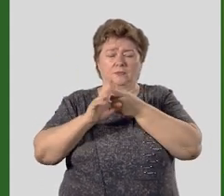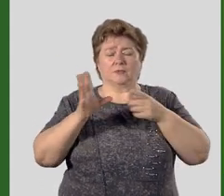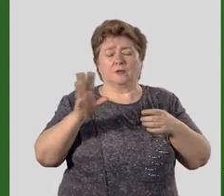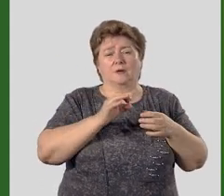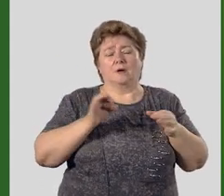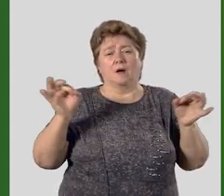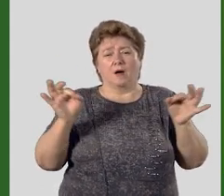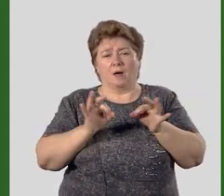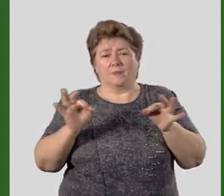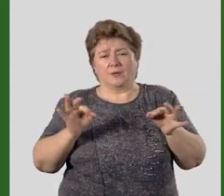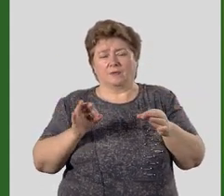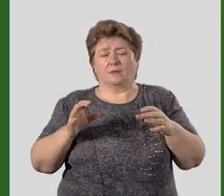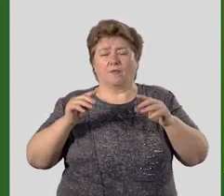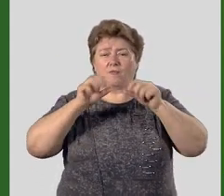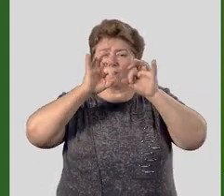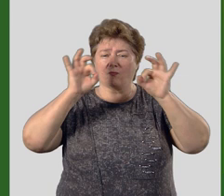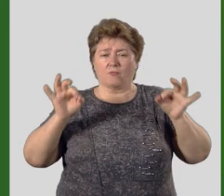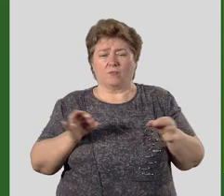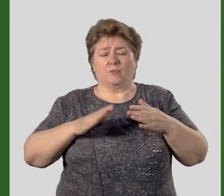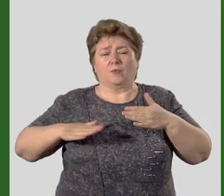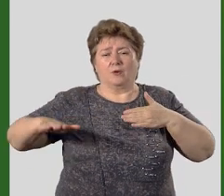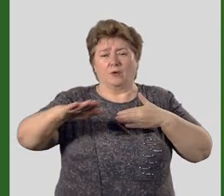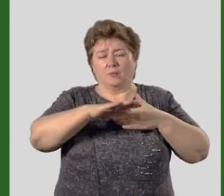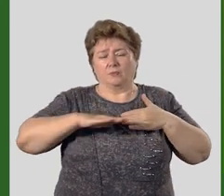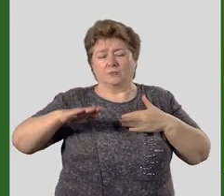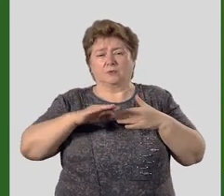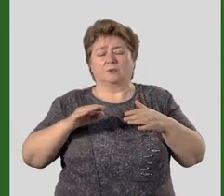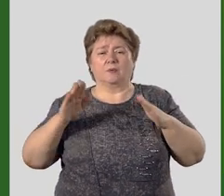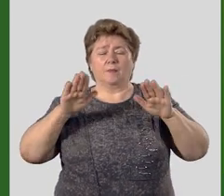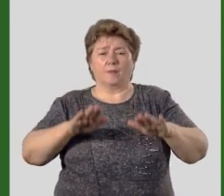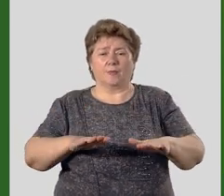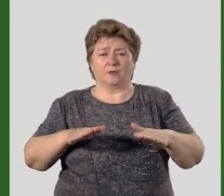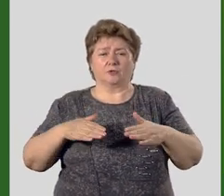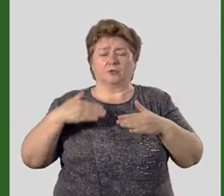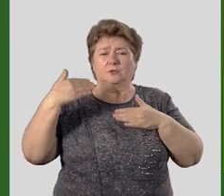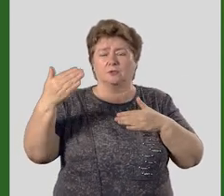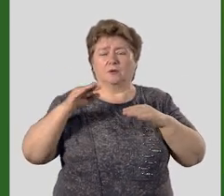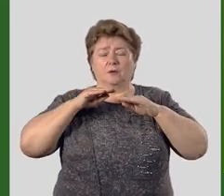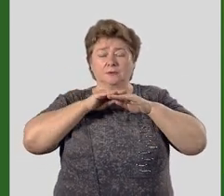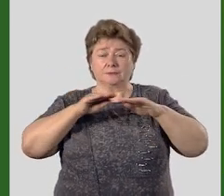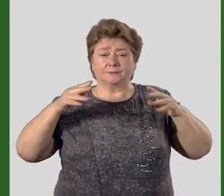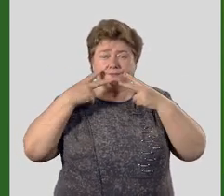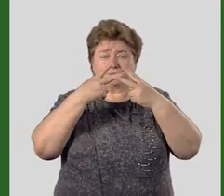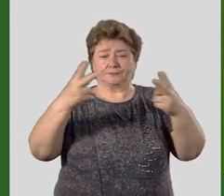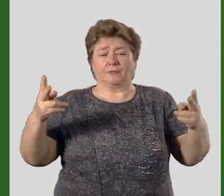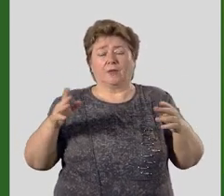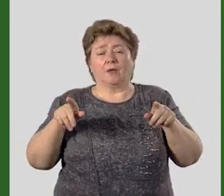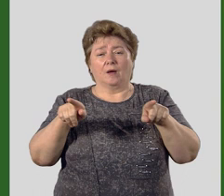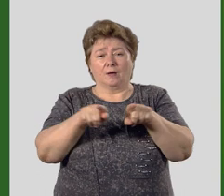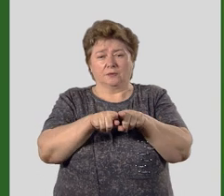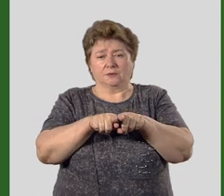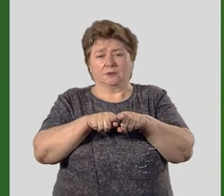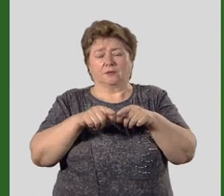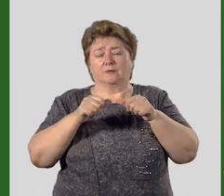расположении объектов, их форме и площади, положении относительно сторон горизонта, а также